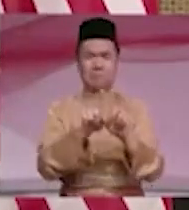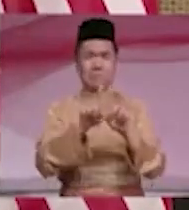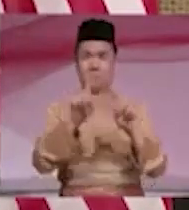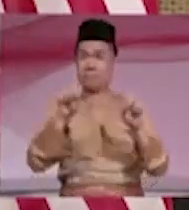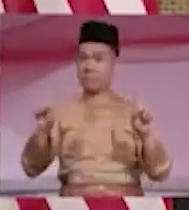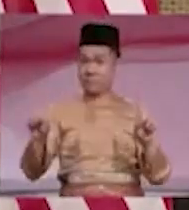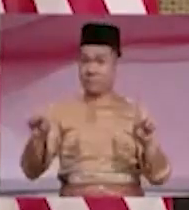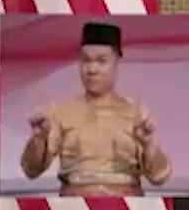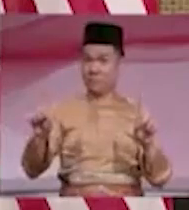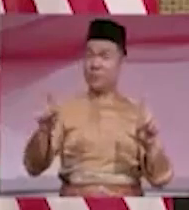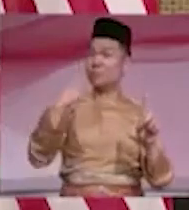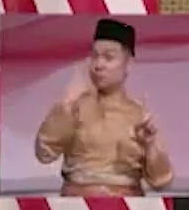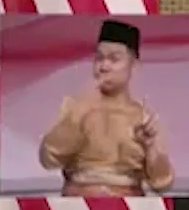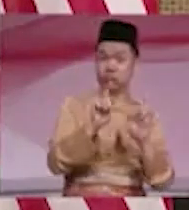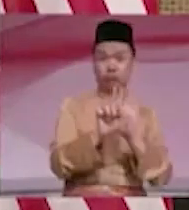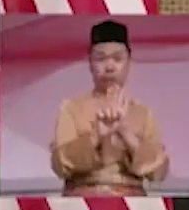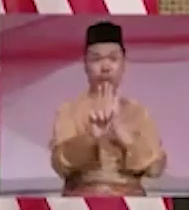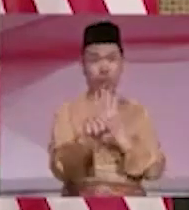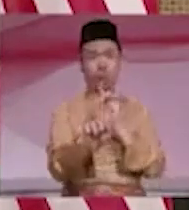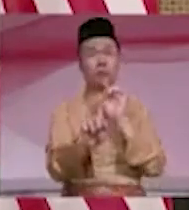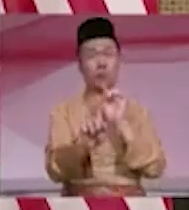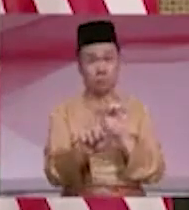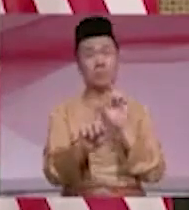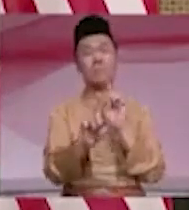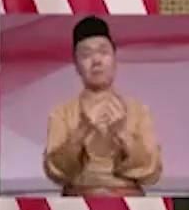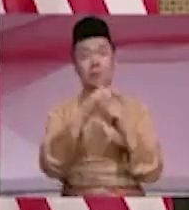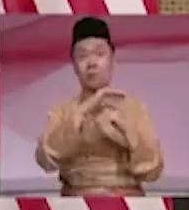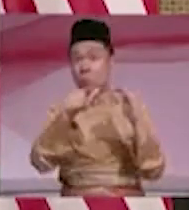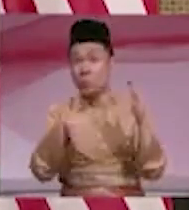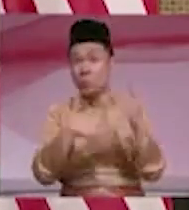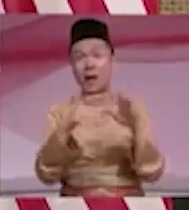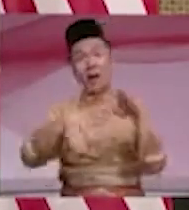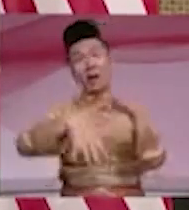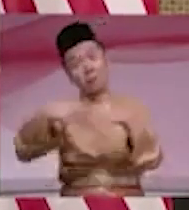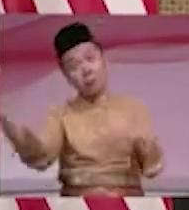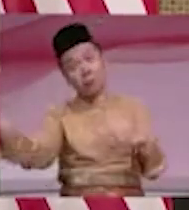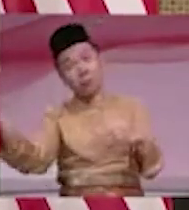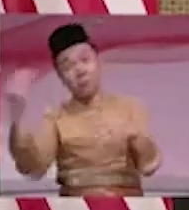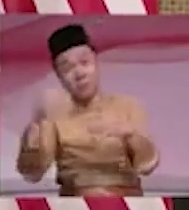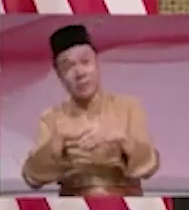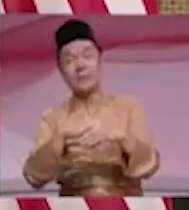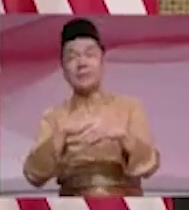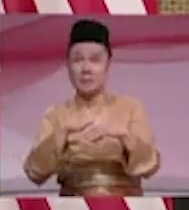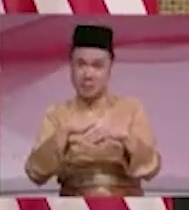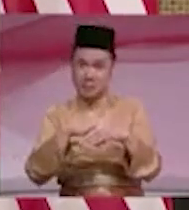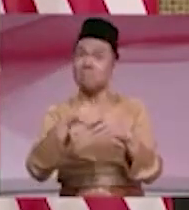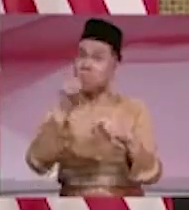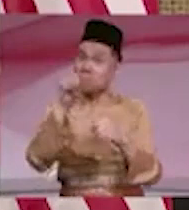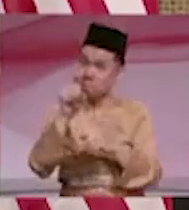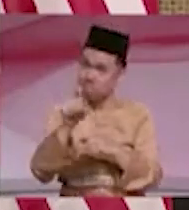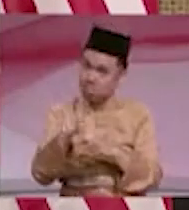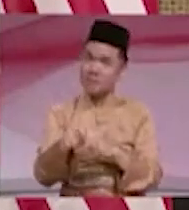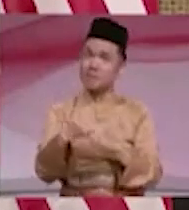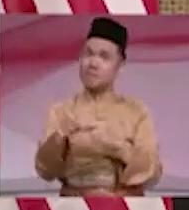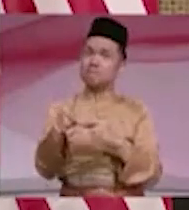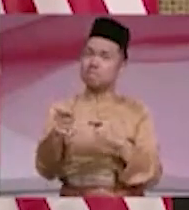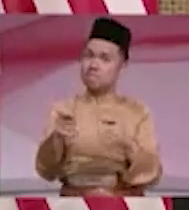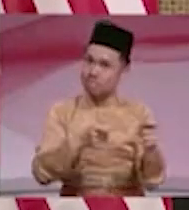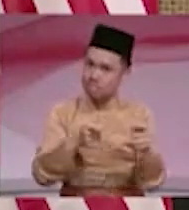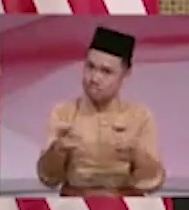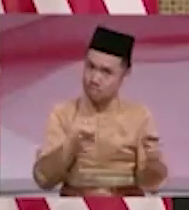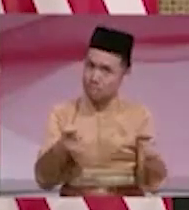antara makmum Hai dan pergerakan keluar dan masuk masjid juga Misty dikawal